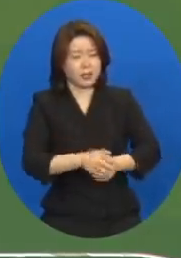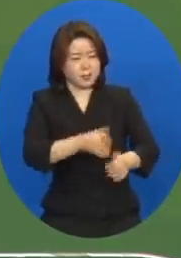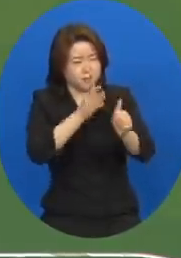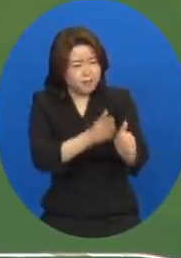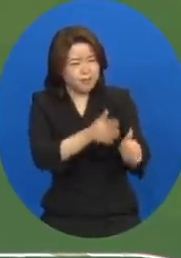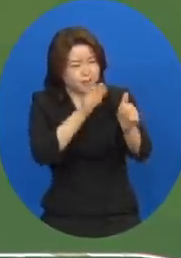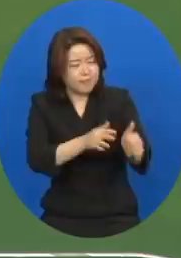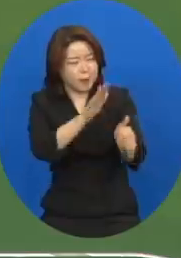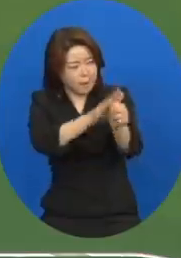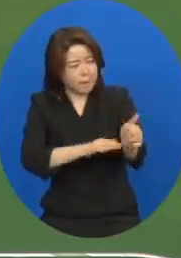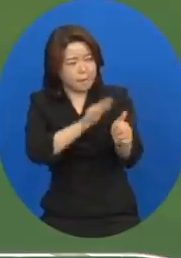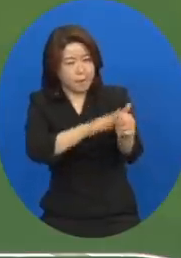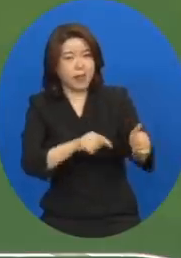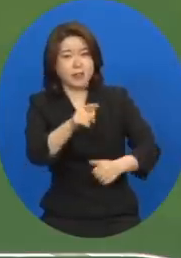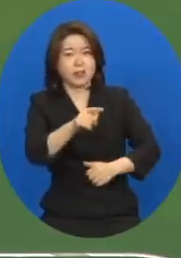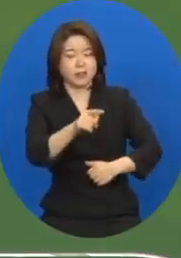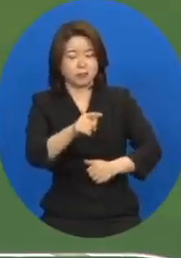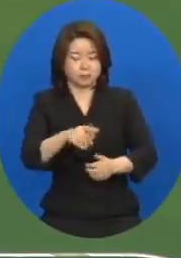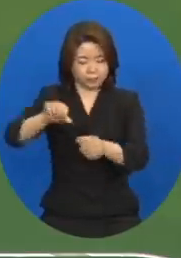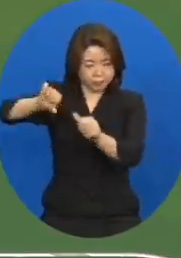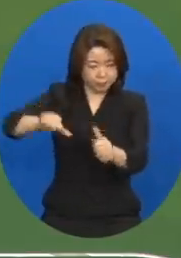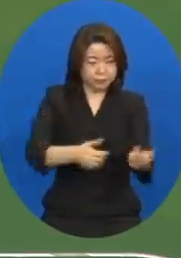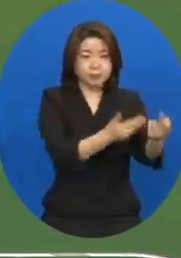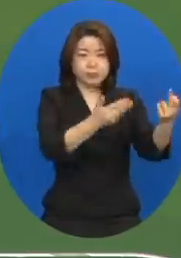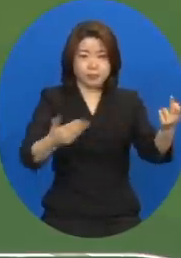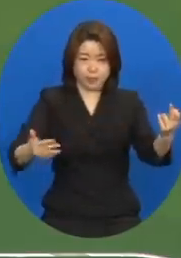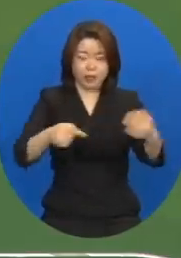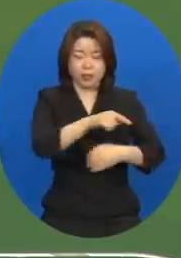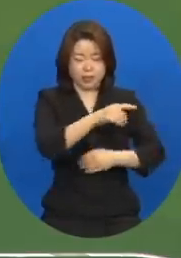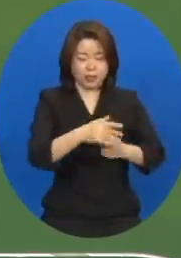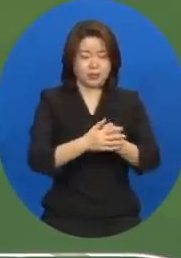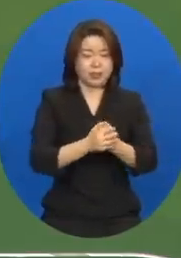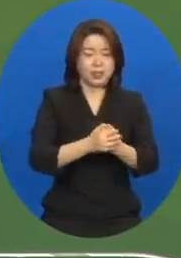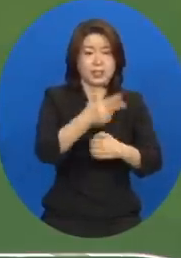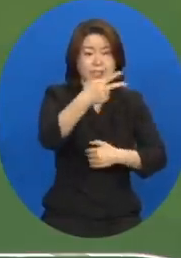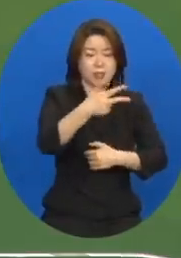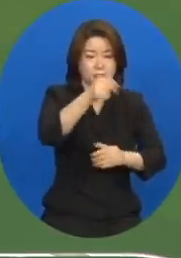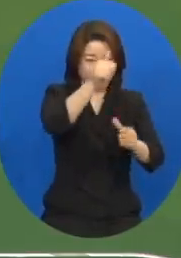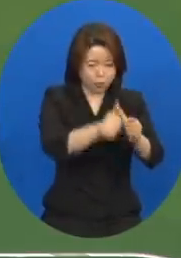달래서 그 요단강 가서 일곱 번 목욕을 하는데,